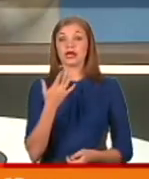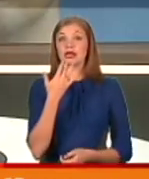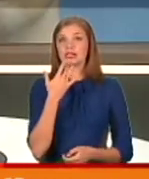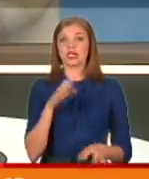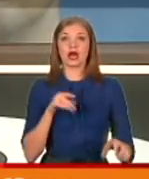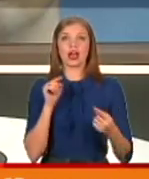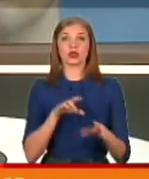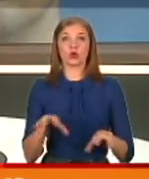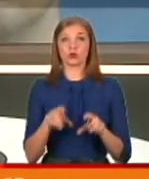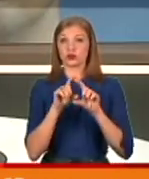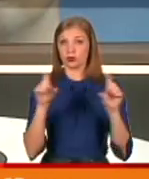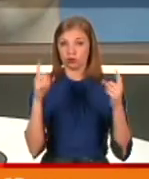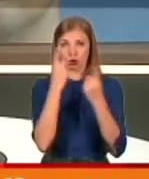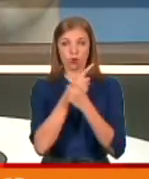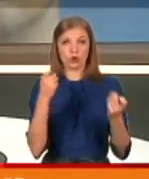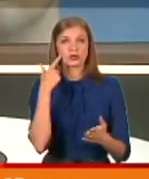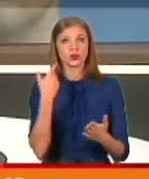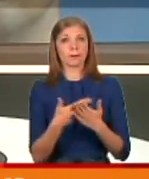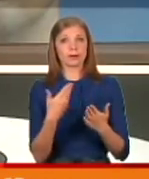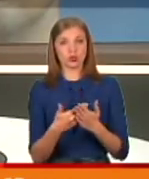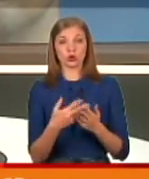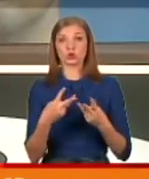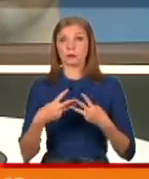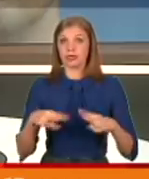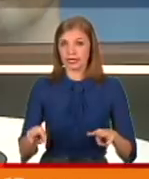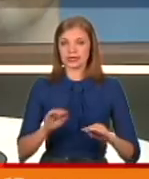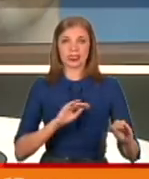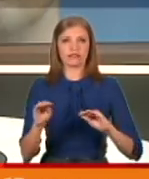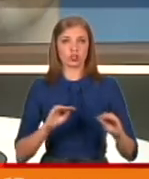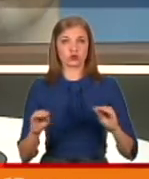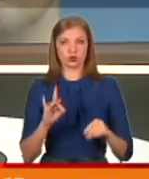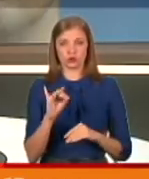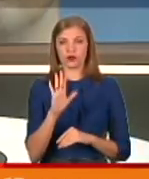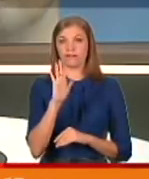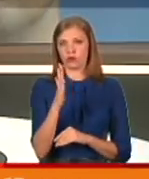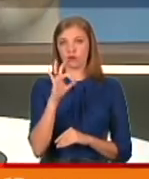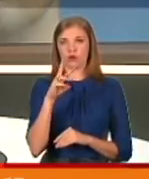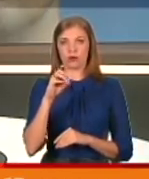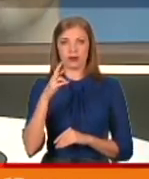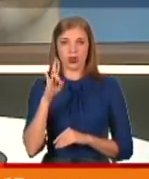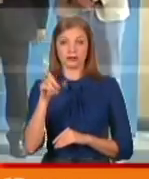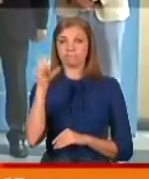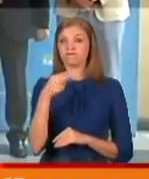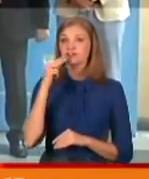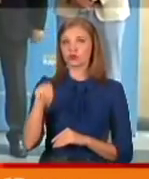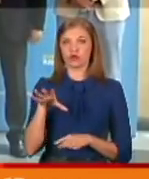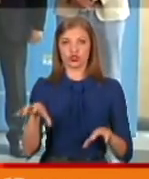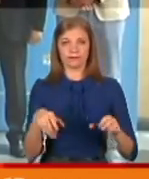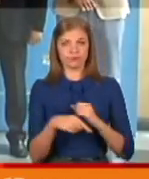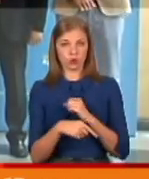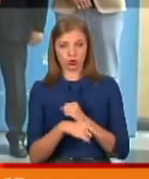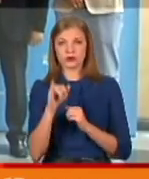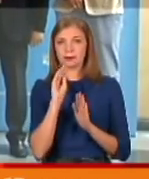Національне антикорупційне бюро оголосило підозру міністрові інфраструктури Володимиру Омеляну. Його звинувачують в корупції